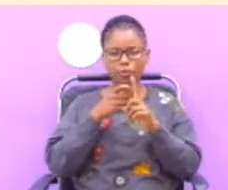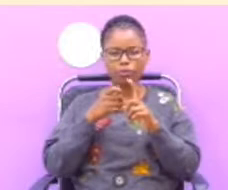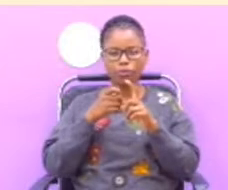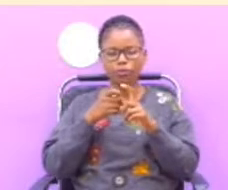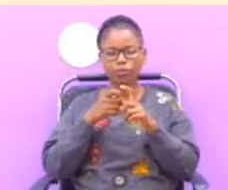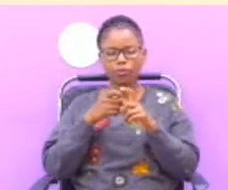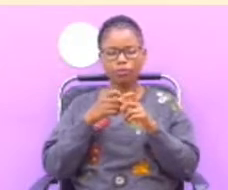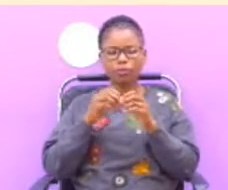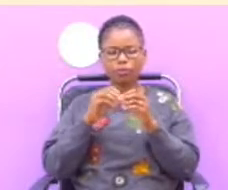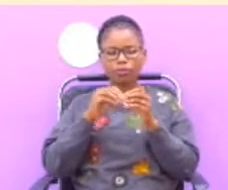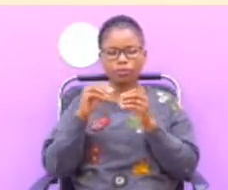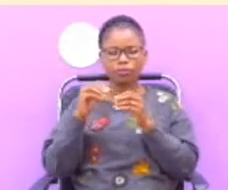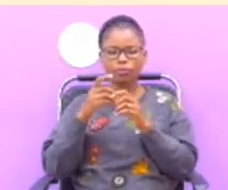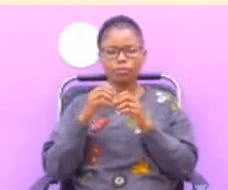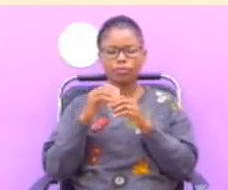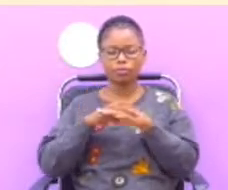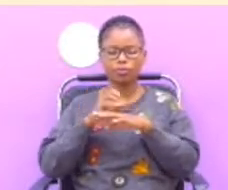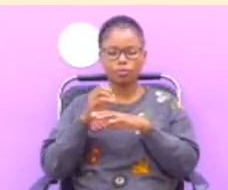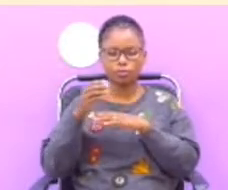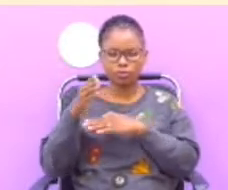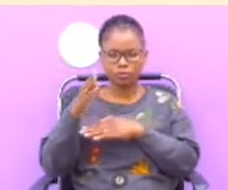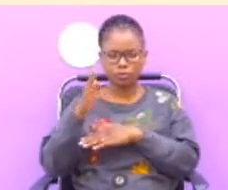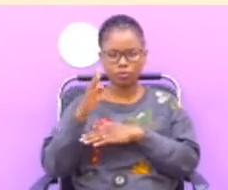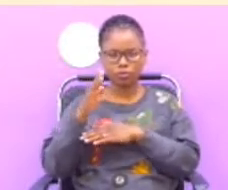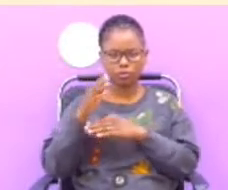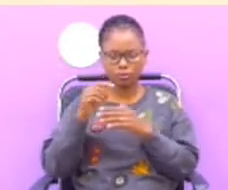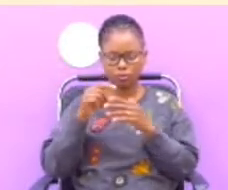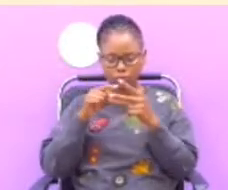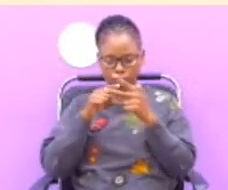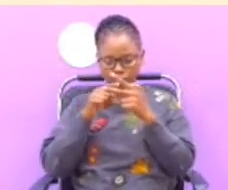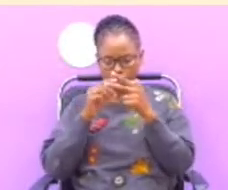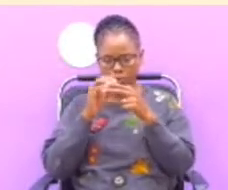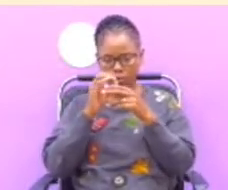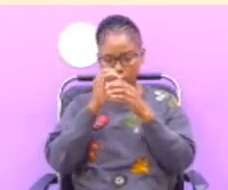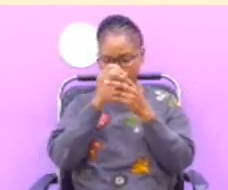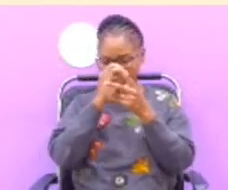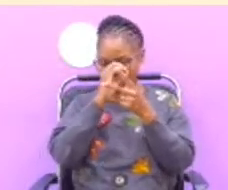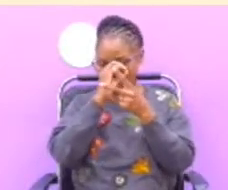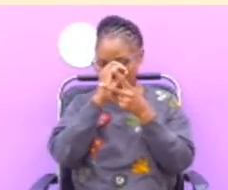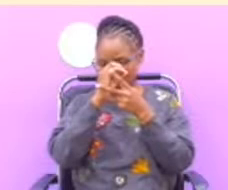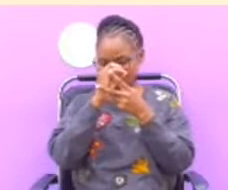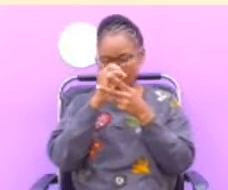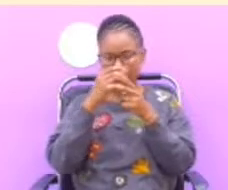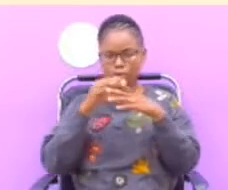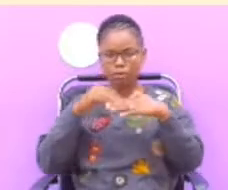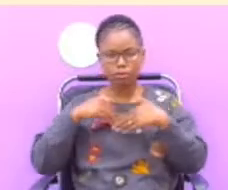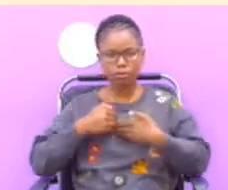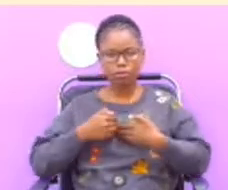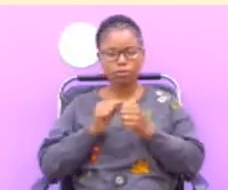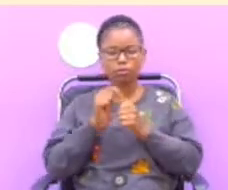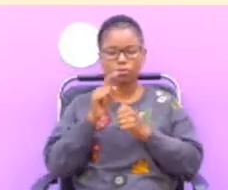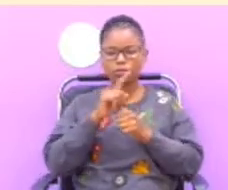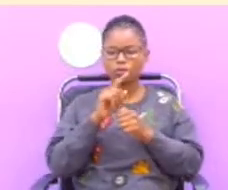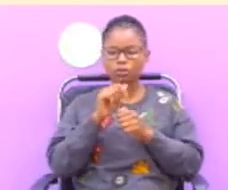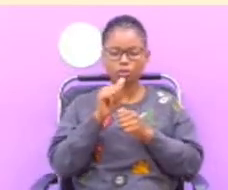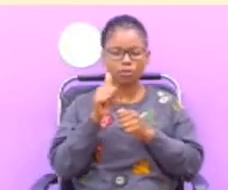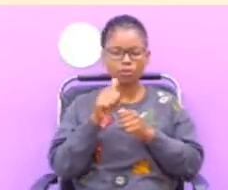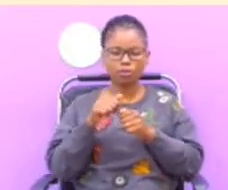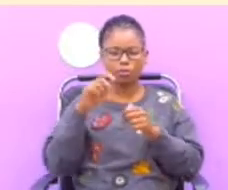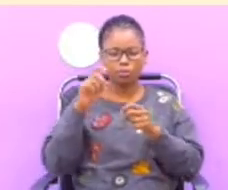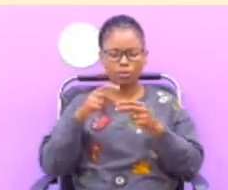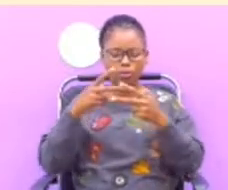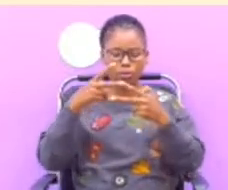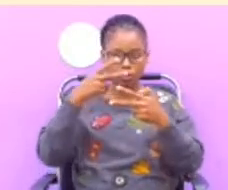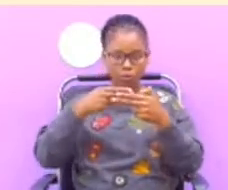Ngai Mwathani arogocwo mwanya ũcio nĩ ũĩ no Jehova Ngai ndanogetio nĩwe nĩ egũgũthingĩra mwanya